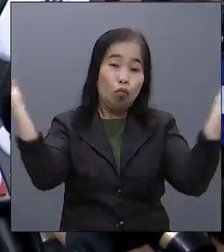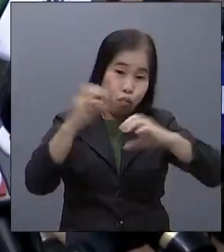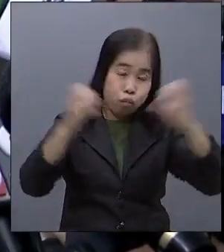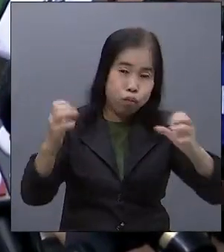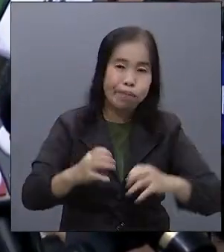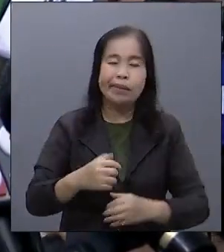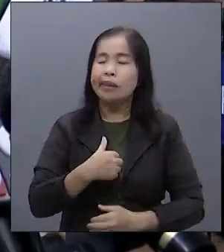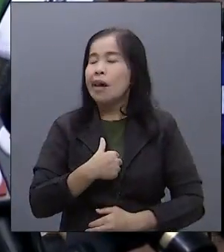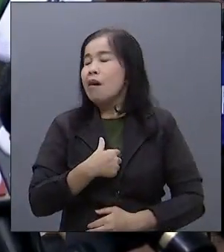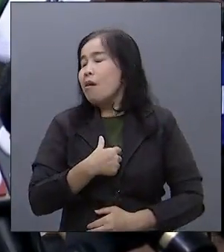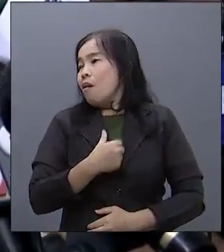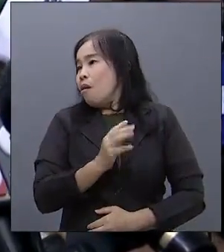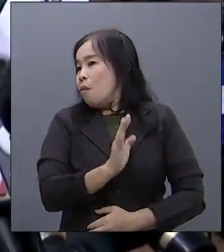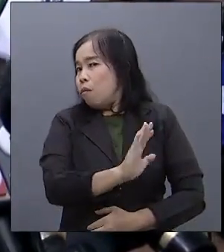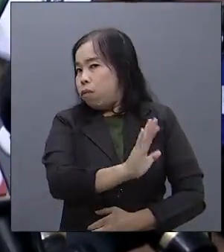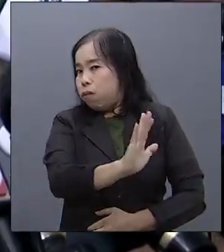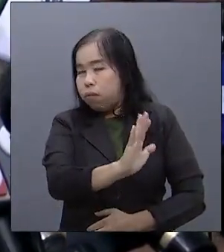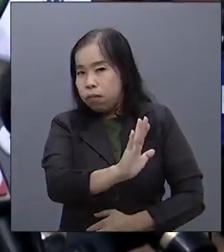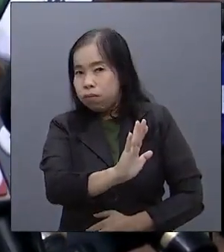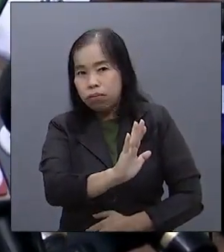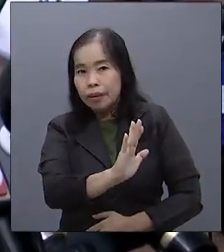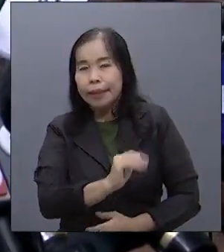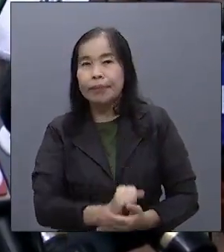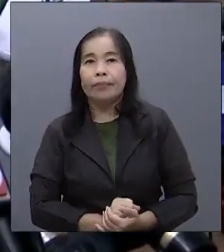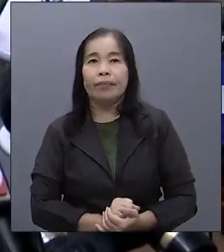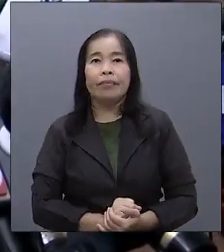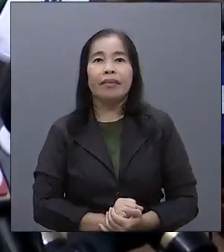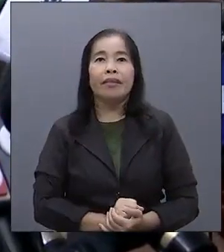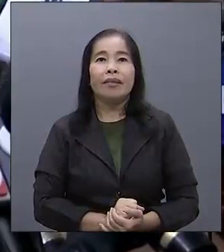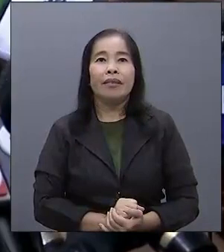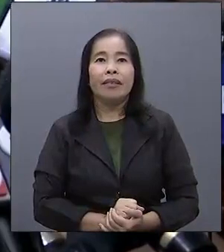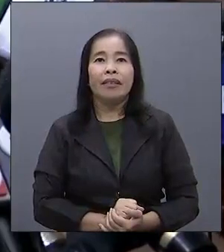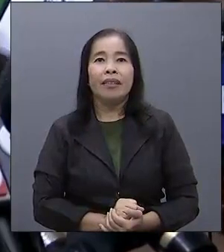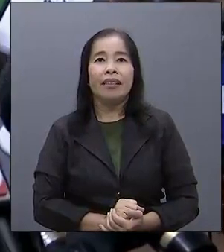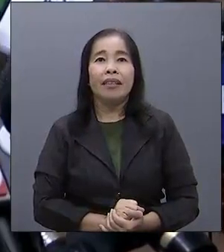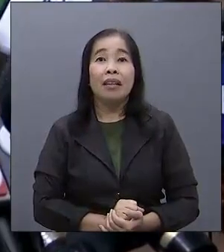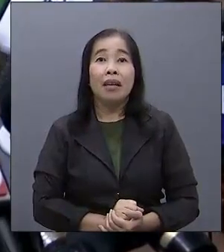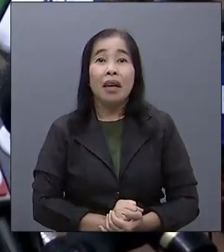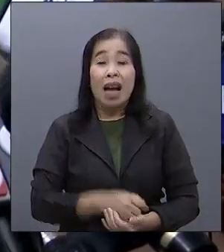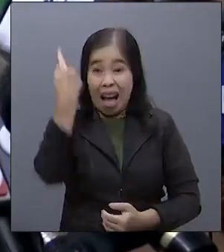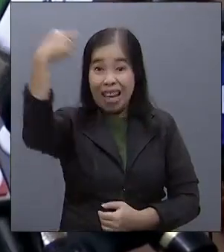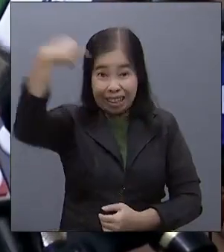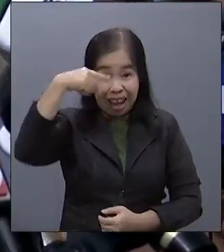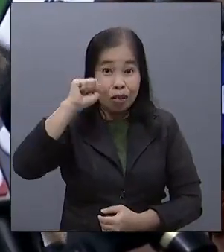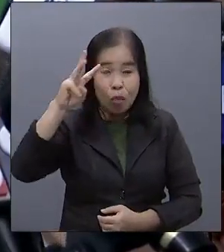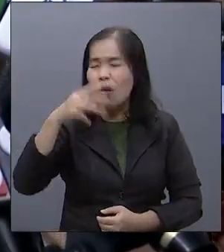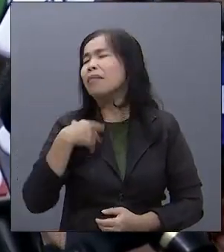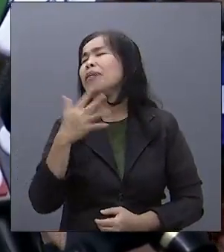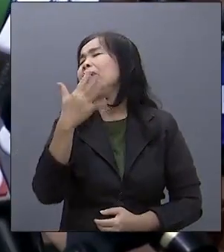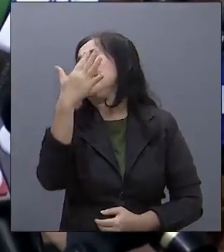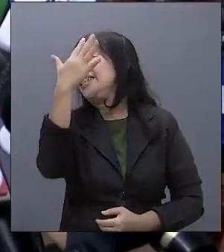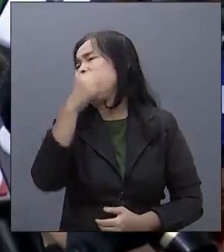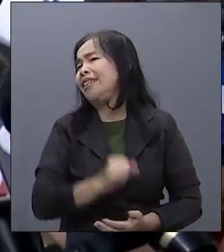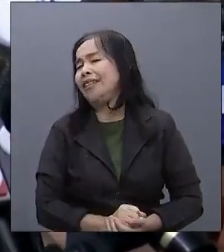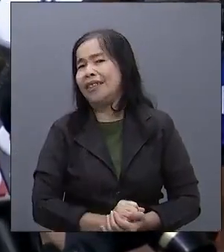ยังไม่เคยเกิดขึ้นมาก่อน มีเนี่ยเราไม่ได้โหวตตามใบสั่งใช่มั้ยคะ ใครจะมาสั่งสวล่ะครับนะ ไอ้ประเ